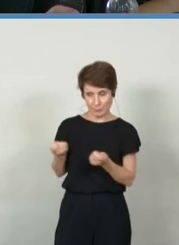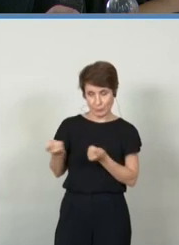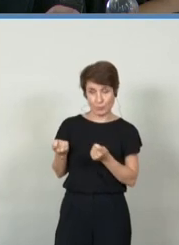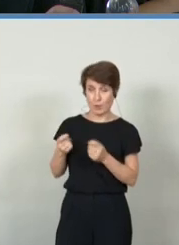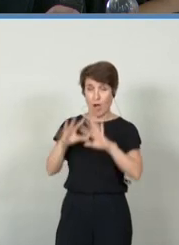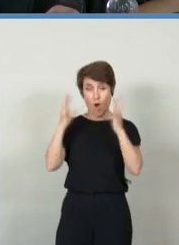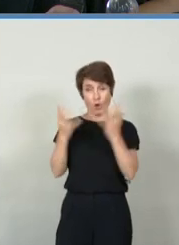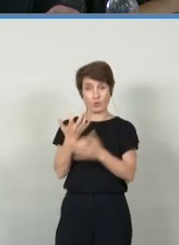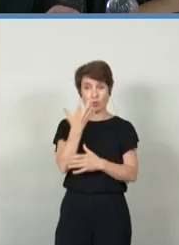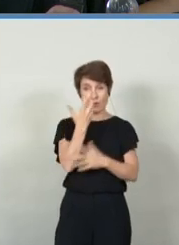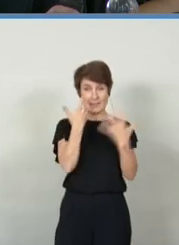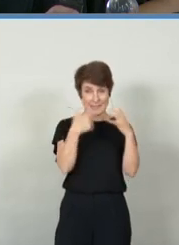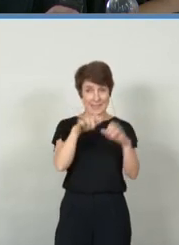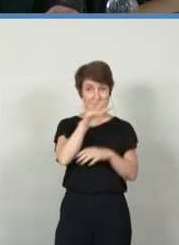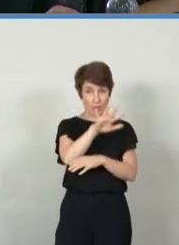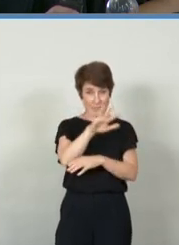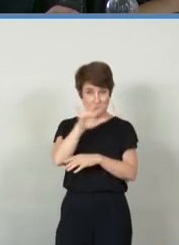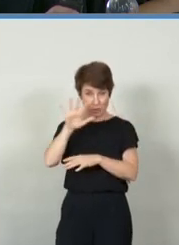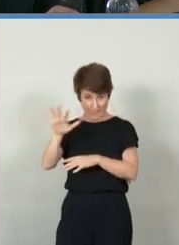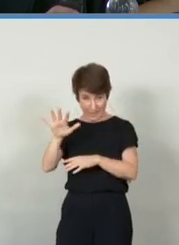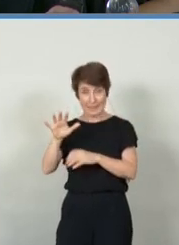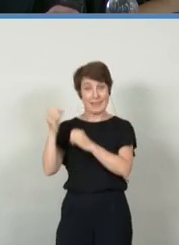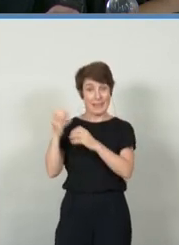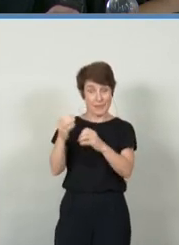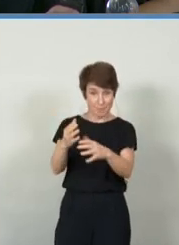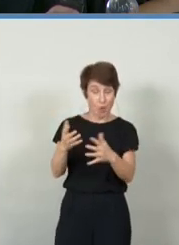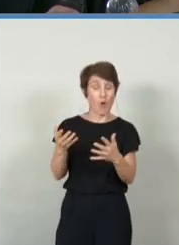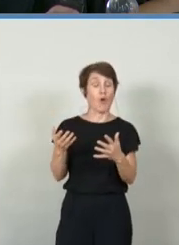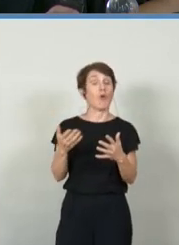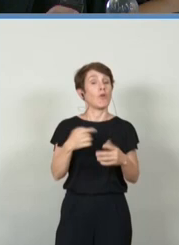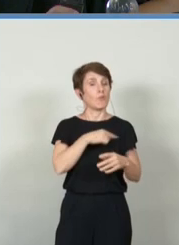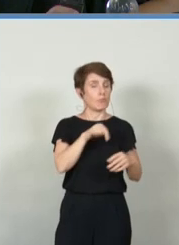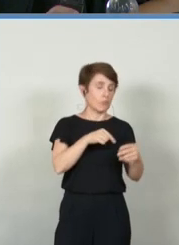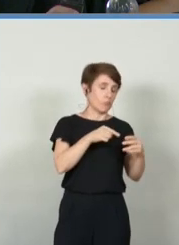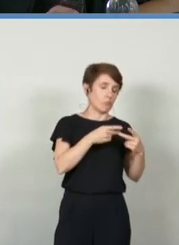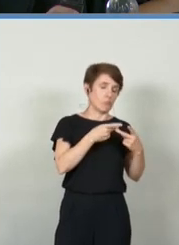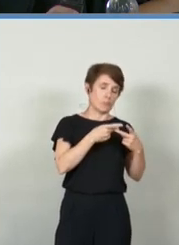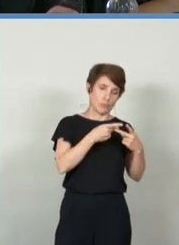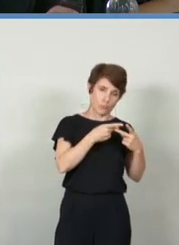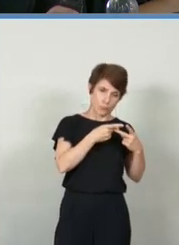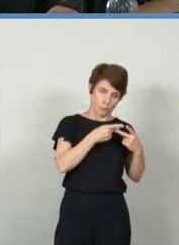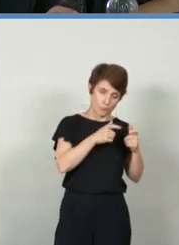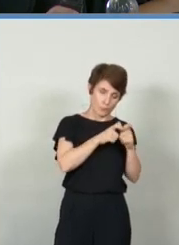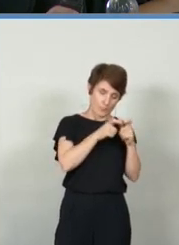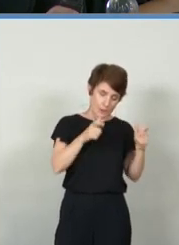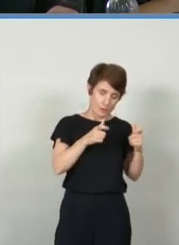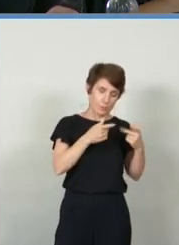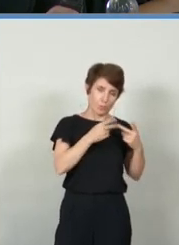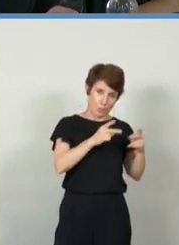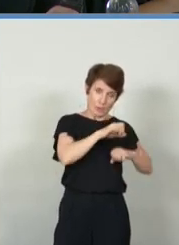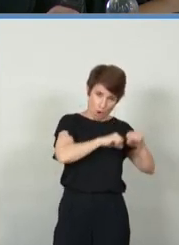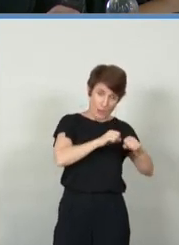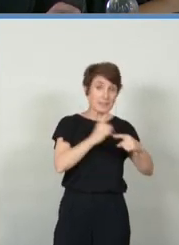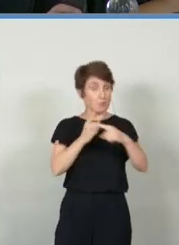organisés pour moitié par les collectivités mais pour l'autre moitié par les associations et les entreprises